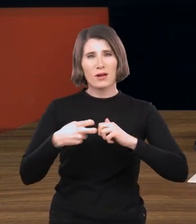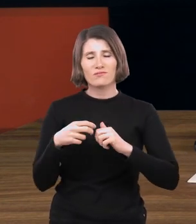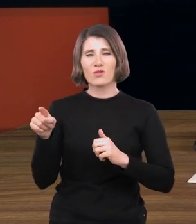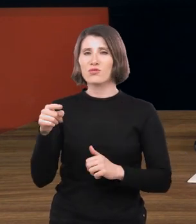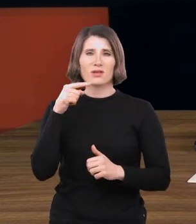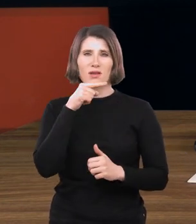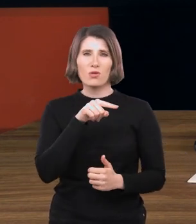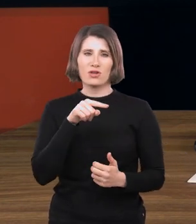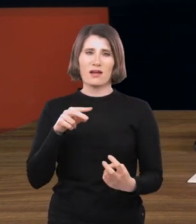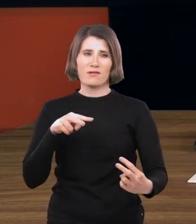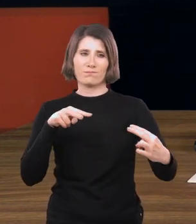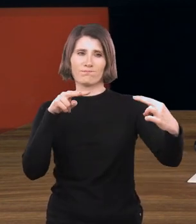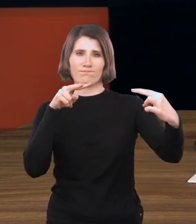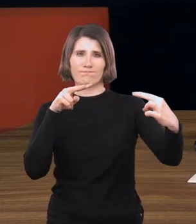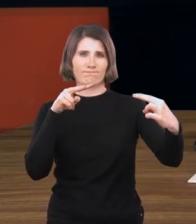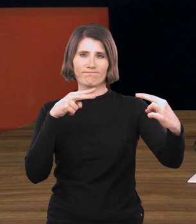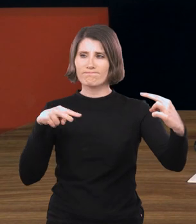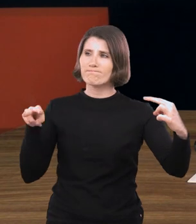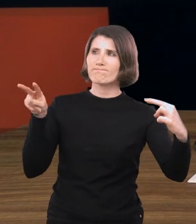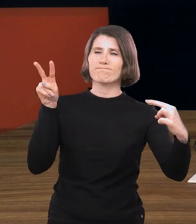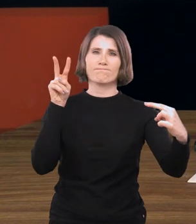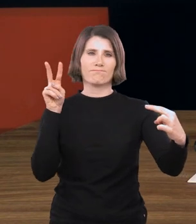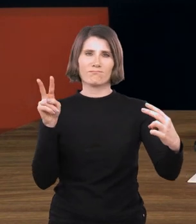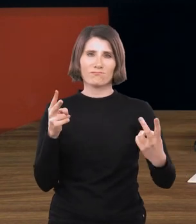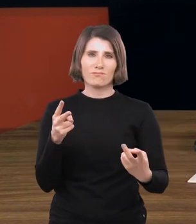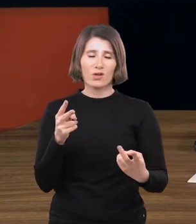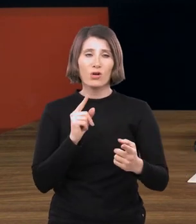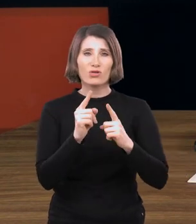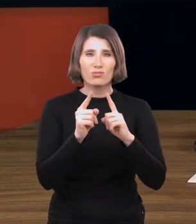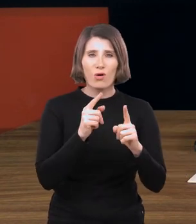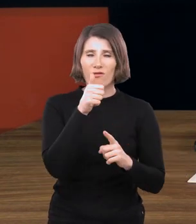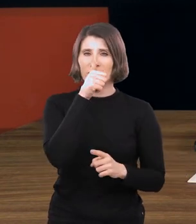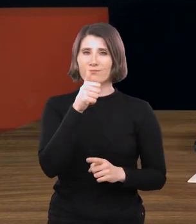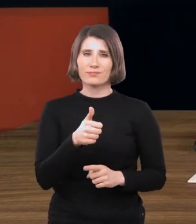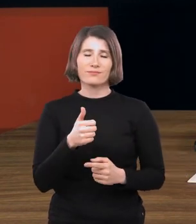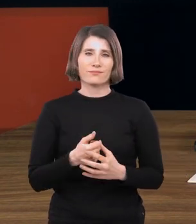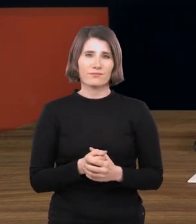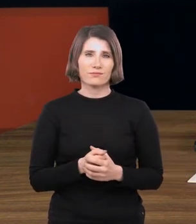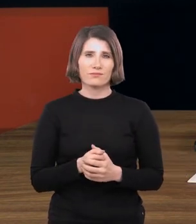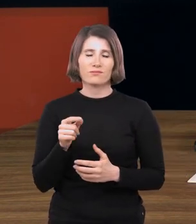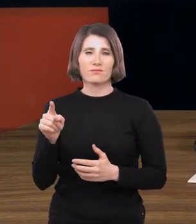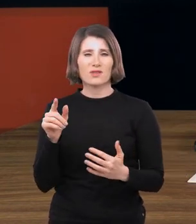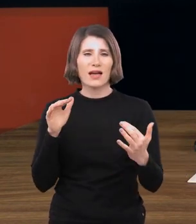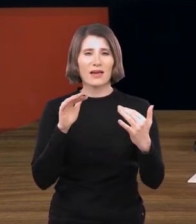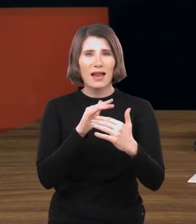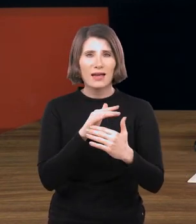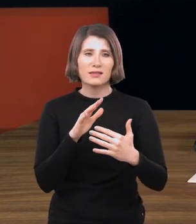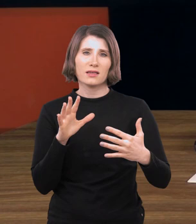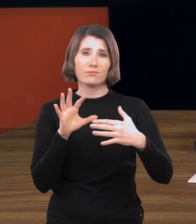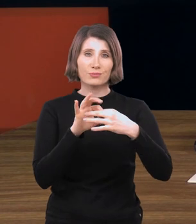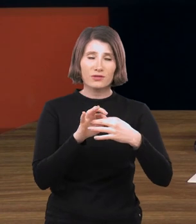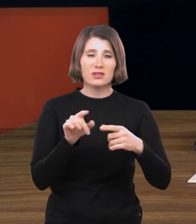potrafi nawiązać kontaktu wzrokowego, nie potrafi podjąć rozmowy, nie potrafi nawiązać relacji i tych